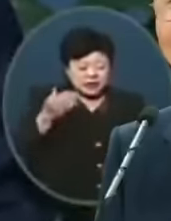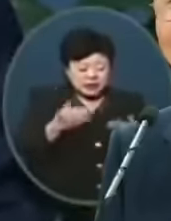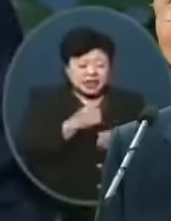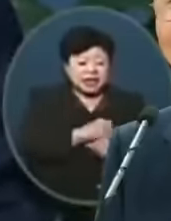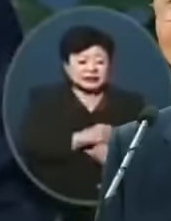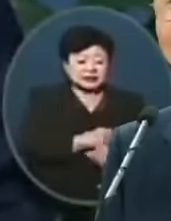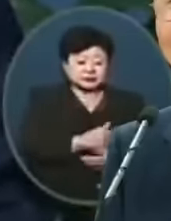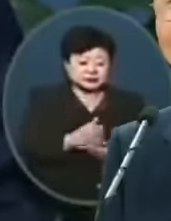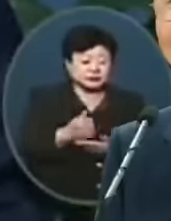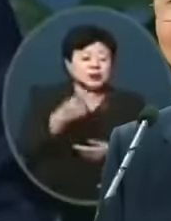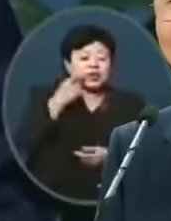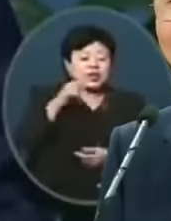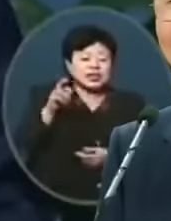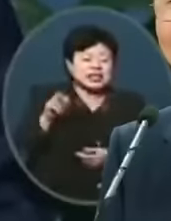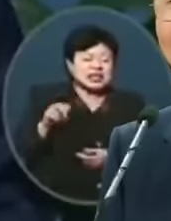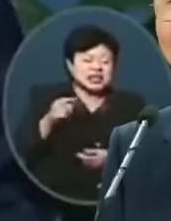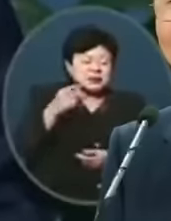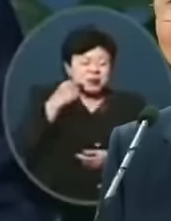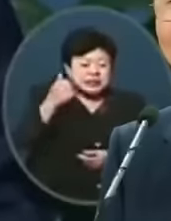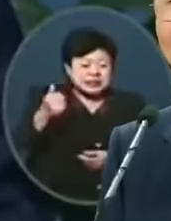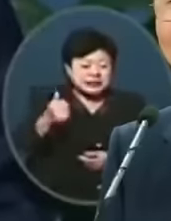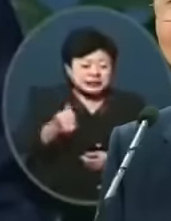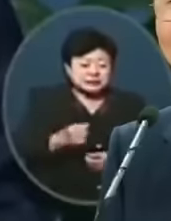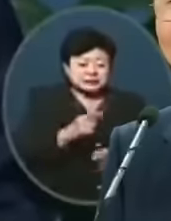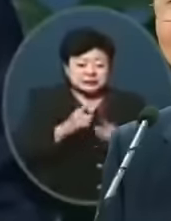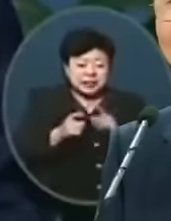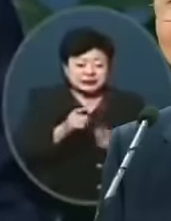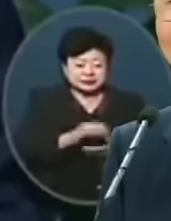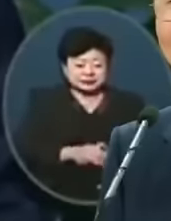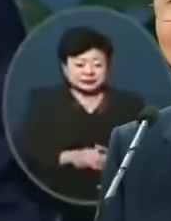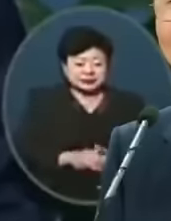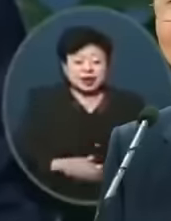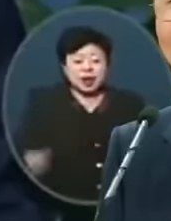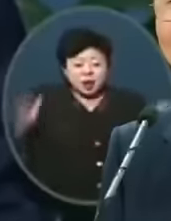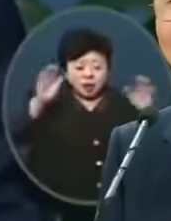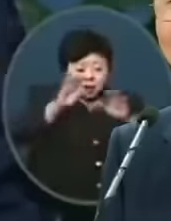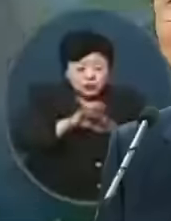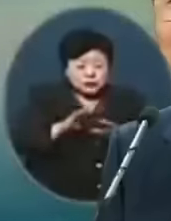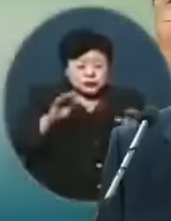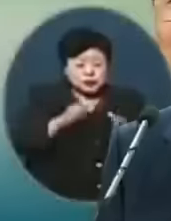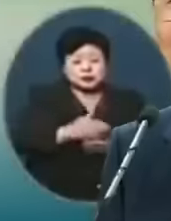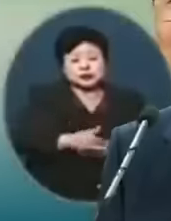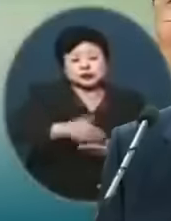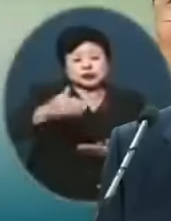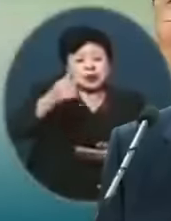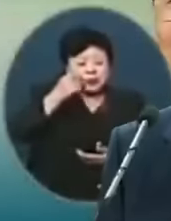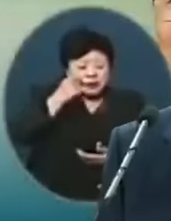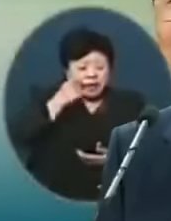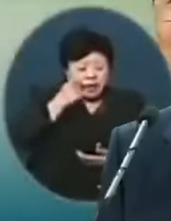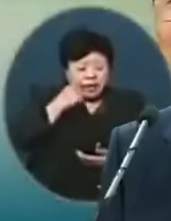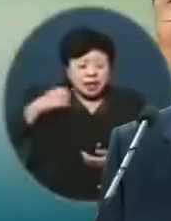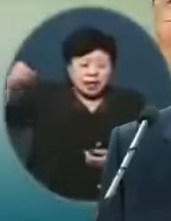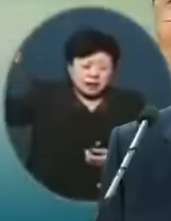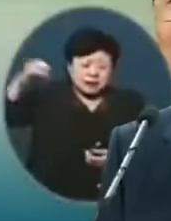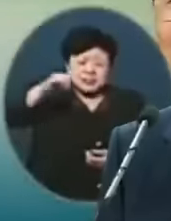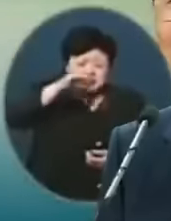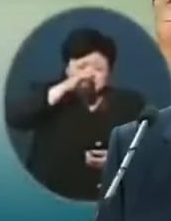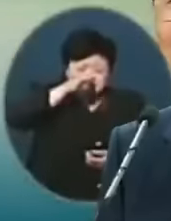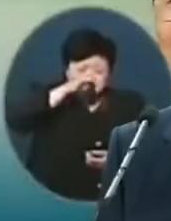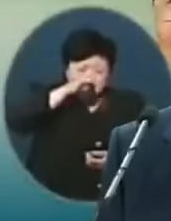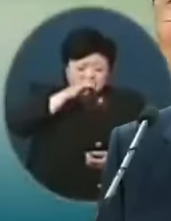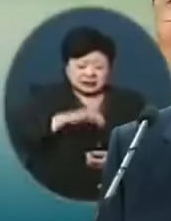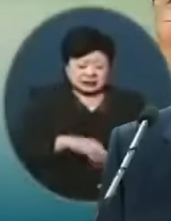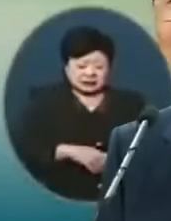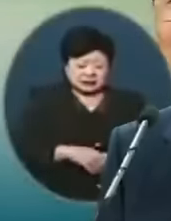하신 목사님이신 것입니다. 그분이 하신 말씀이 어두움은 어두움을 쫓아낼 수 없고 빛이 있어야만